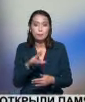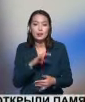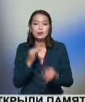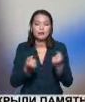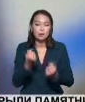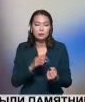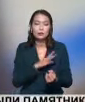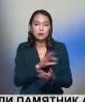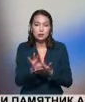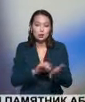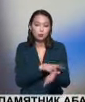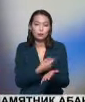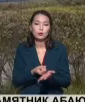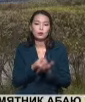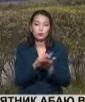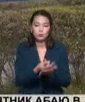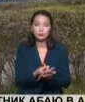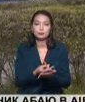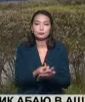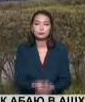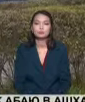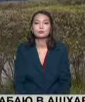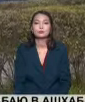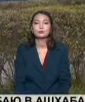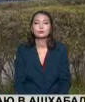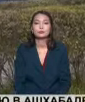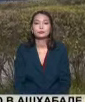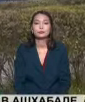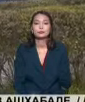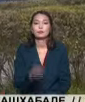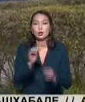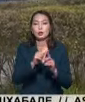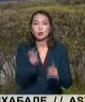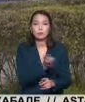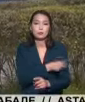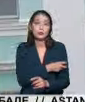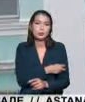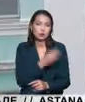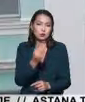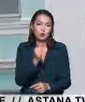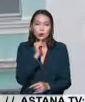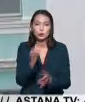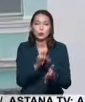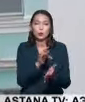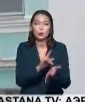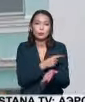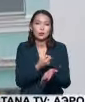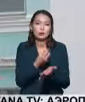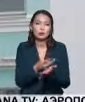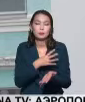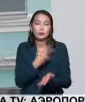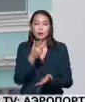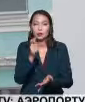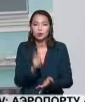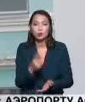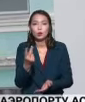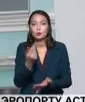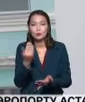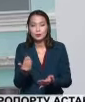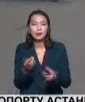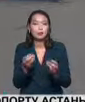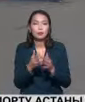были госпитализированы в городской травмпункт. По словам медиков, в Кустанайскую городскую больницу были доставлены 3 человека. У 2 из